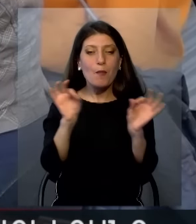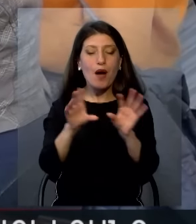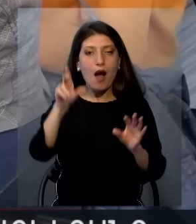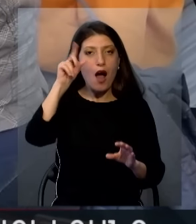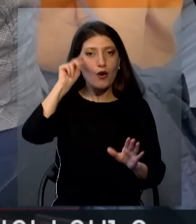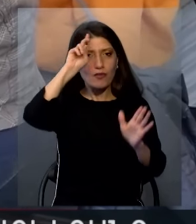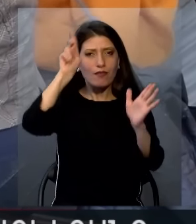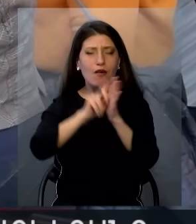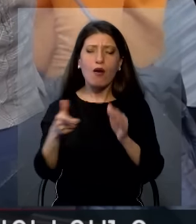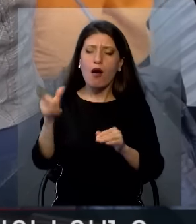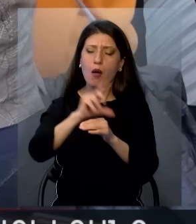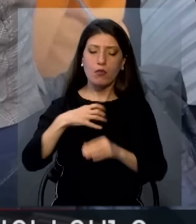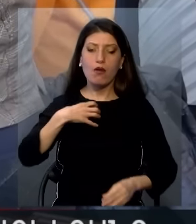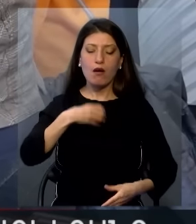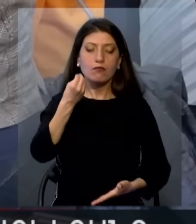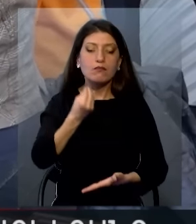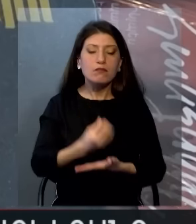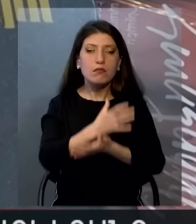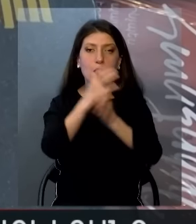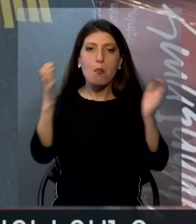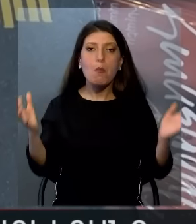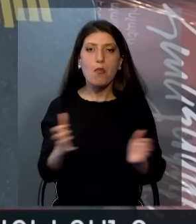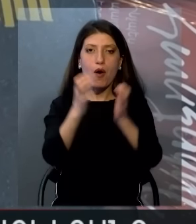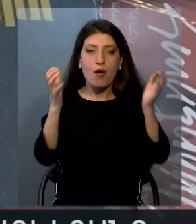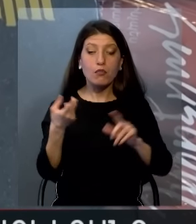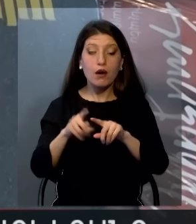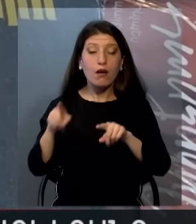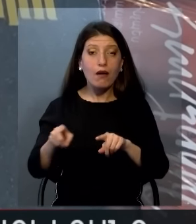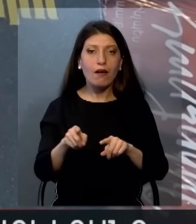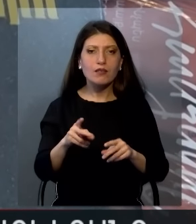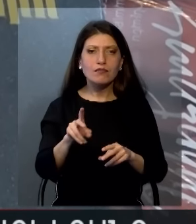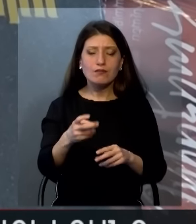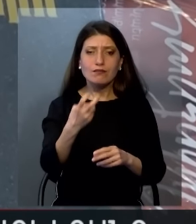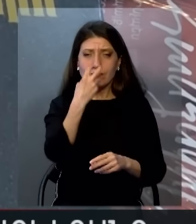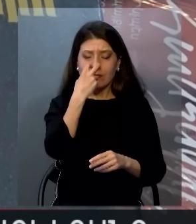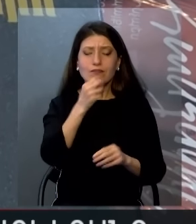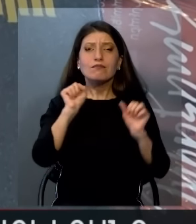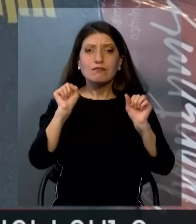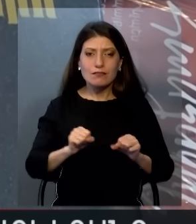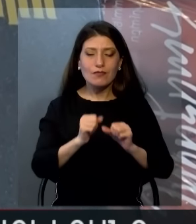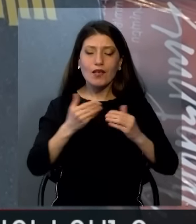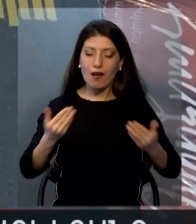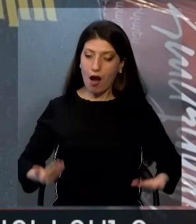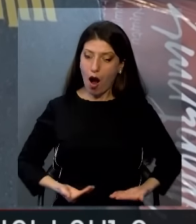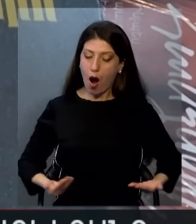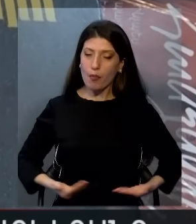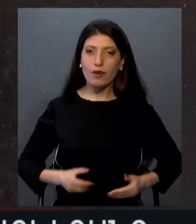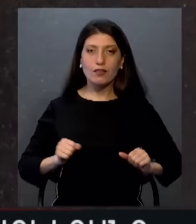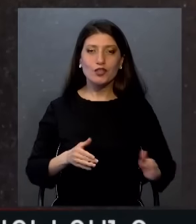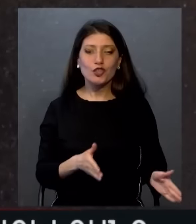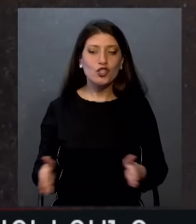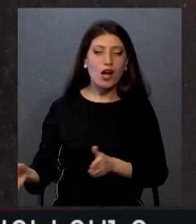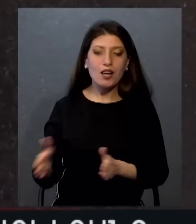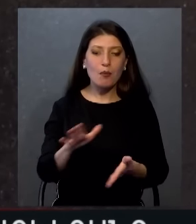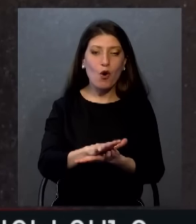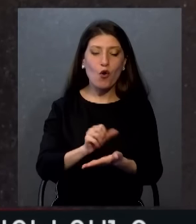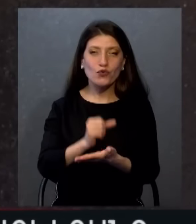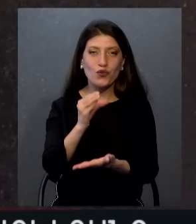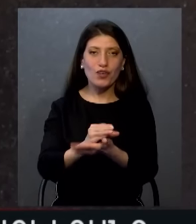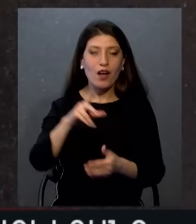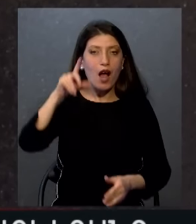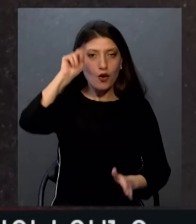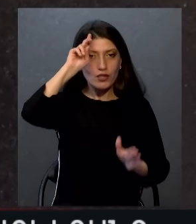եկեղեցին է ամենակարևոր արժեքների կրողն ու պահպանողը և նրանից կարճած մնալով կկարողանանք ապրել։ Ճանապարհը հայոց